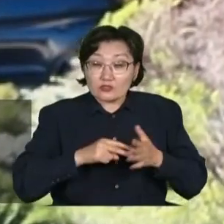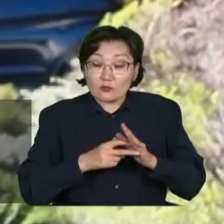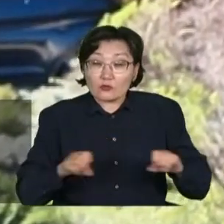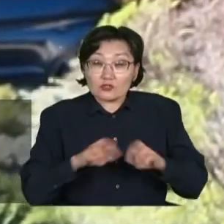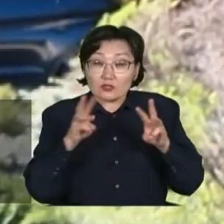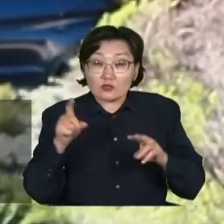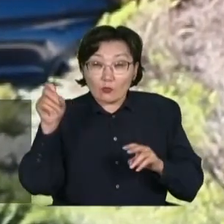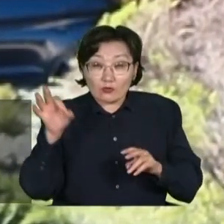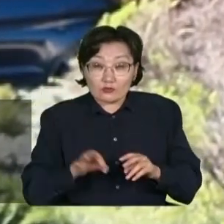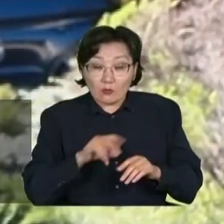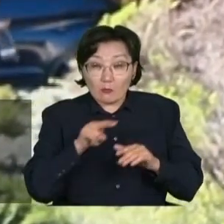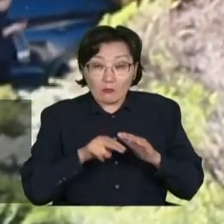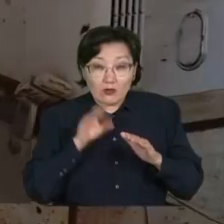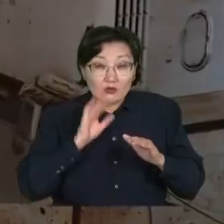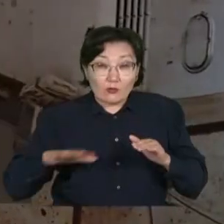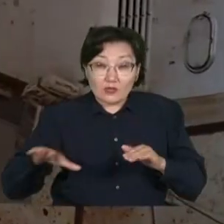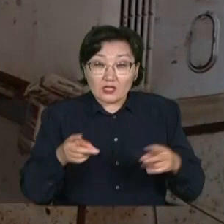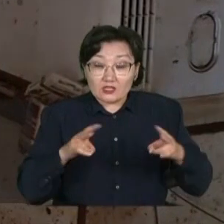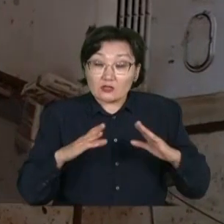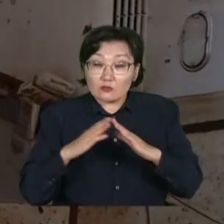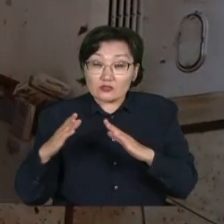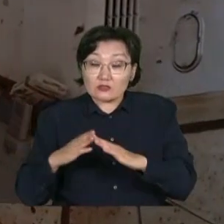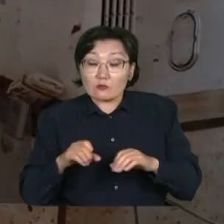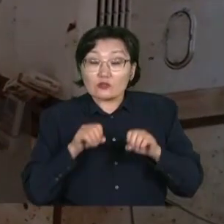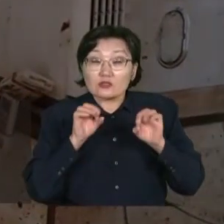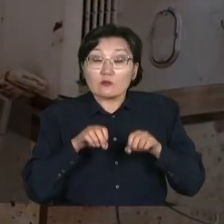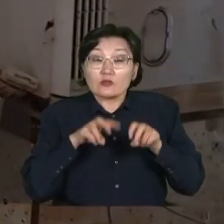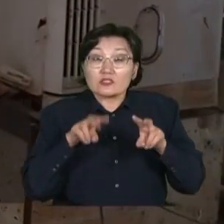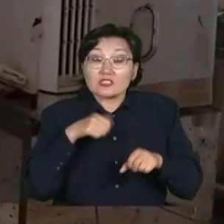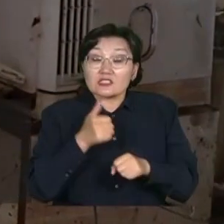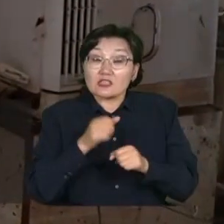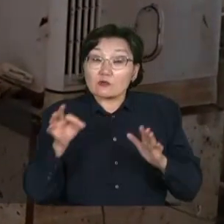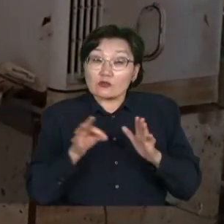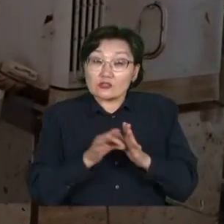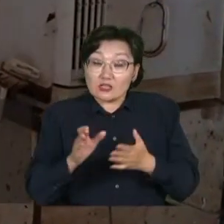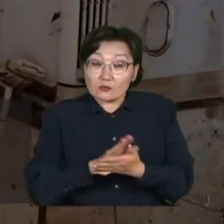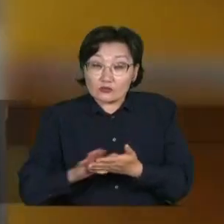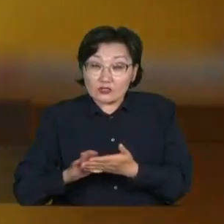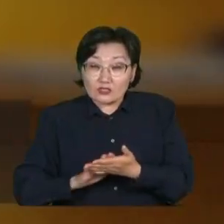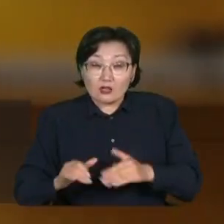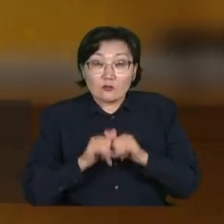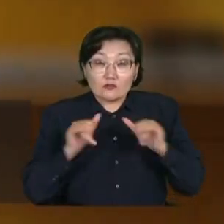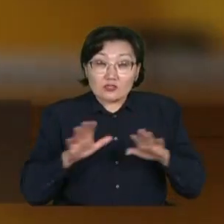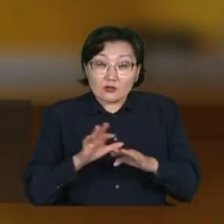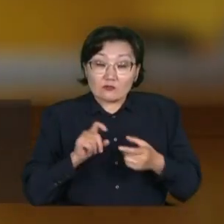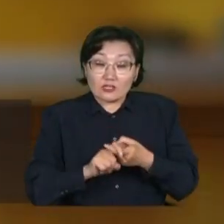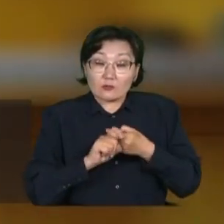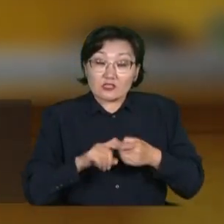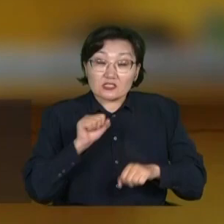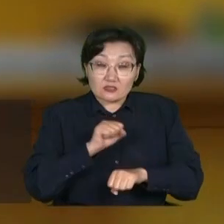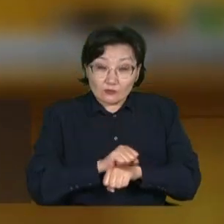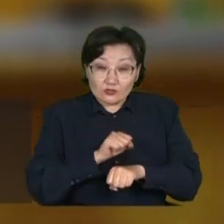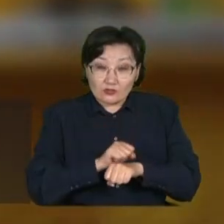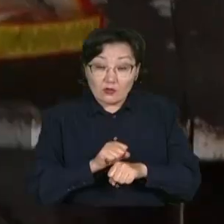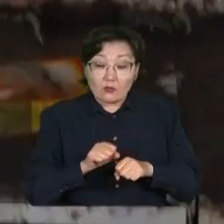охватить 100% потопленных территорий. По словам специалистов, главная цель дезинфекции – исключить распространение инфекционных заболеваний.